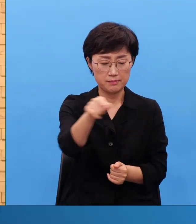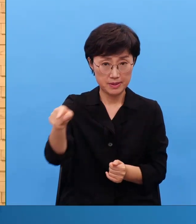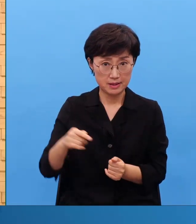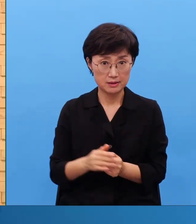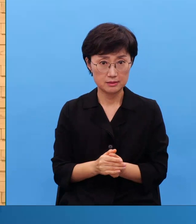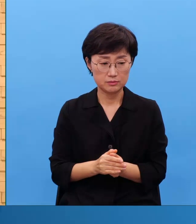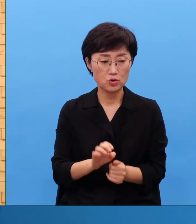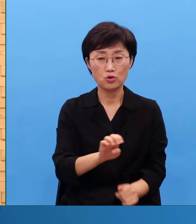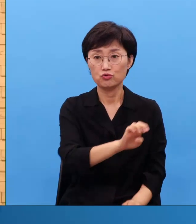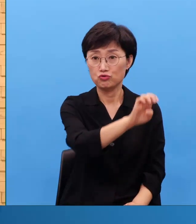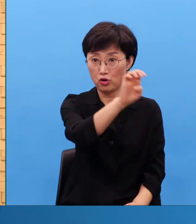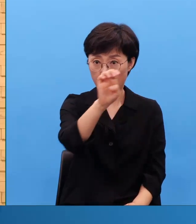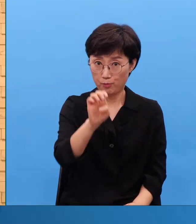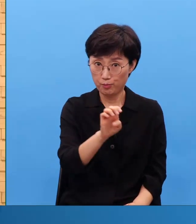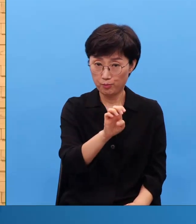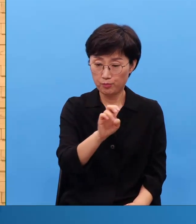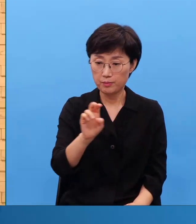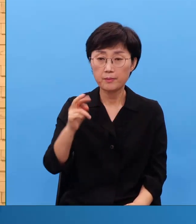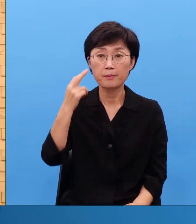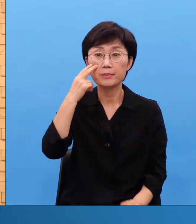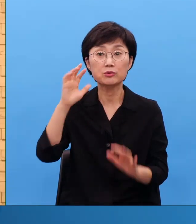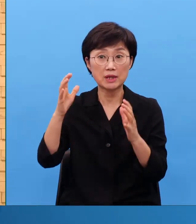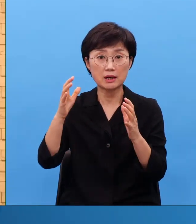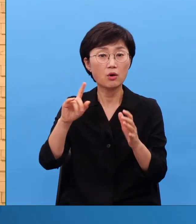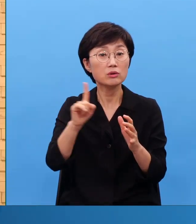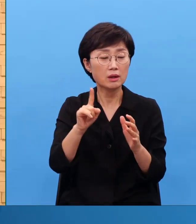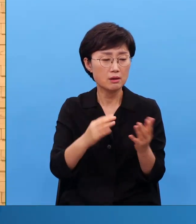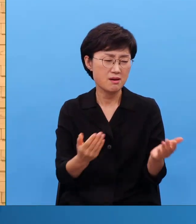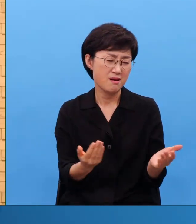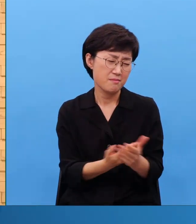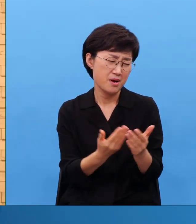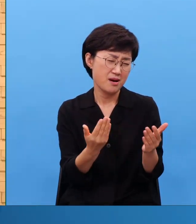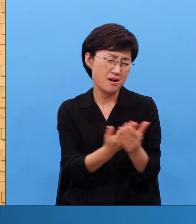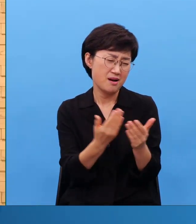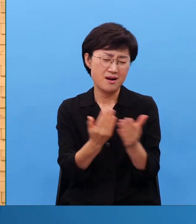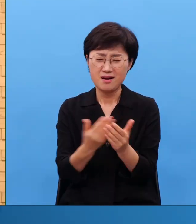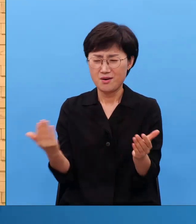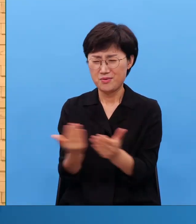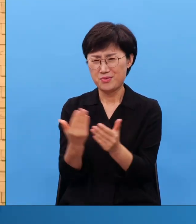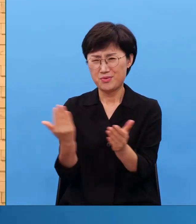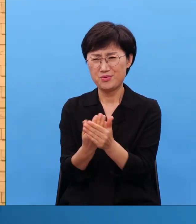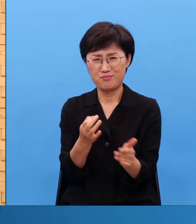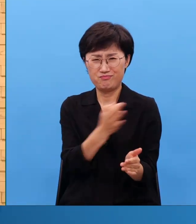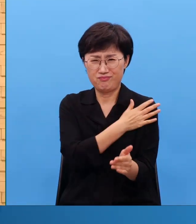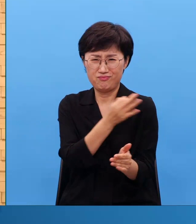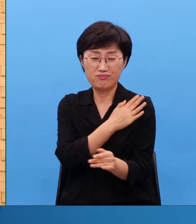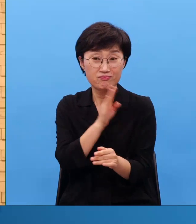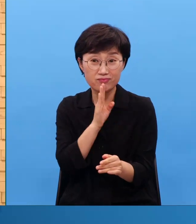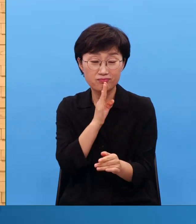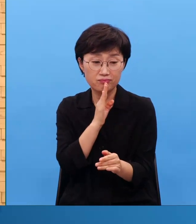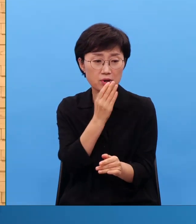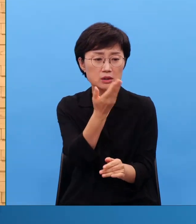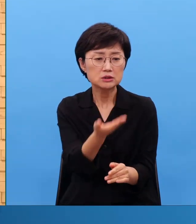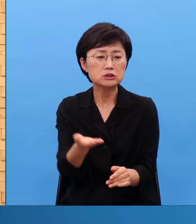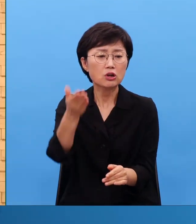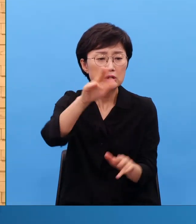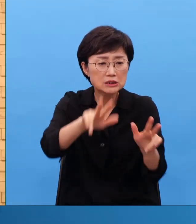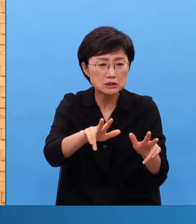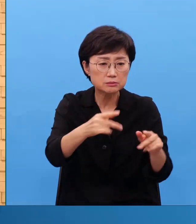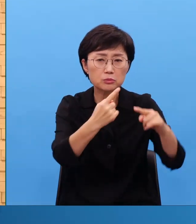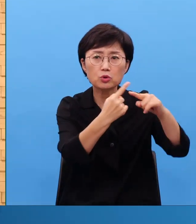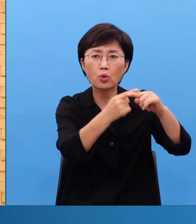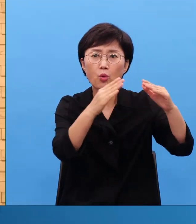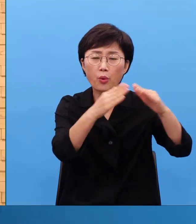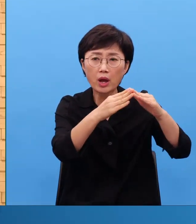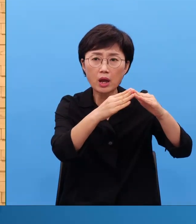발전된 유럽과 미국은 교회들이 문을 닫기 시작했을까요? And why has the doors of the churches in America and Europe that has developed